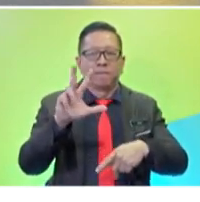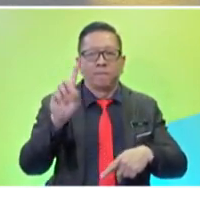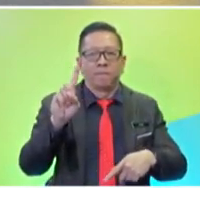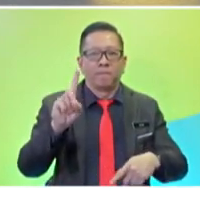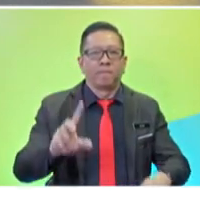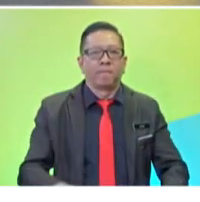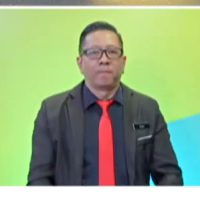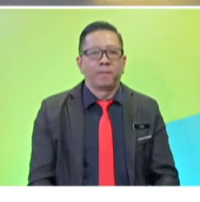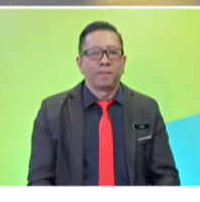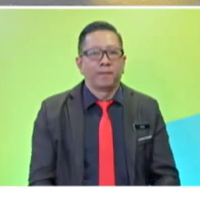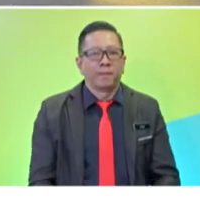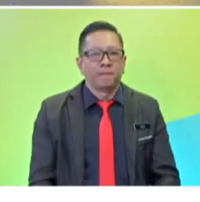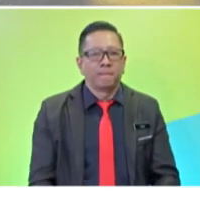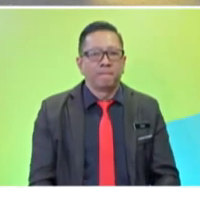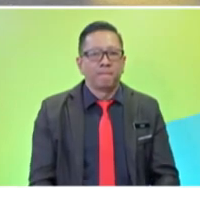baiklah